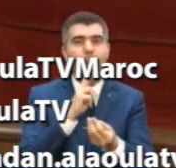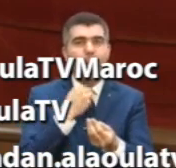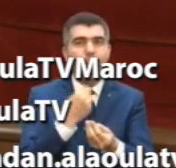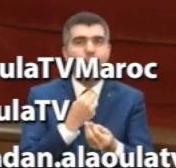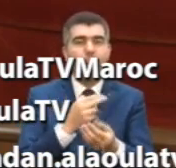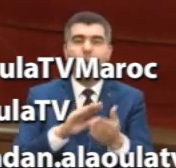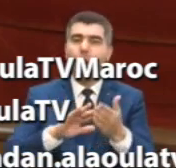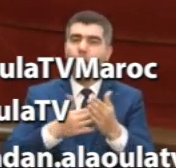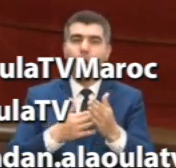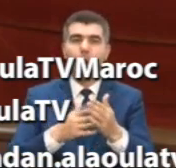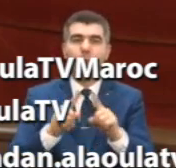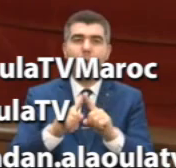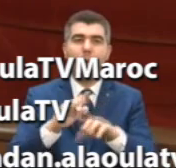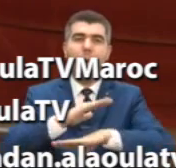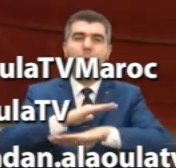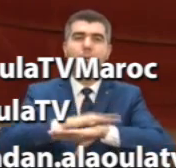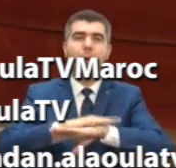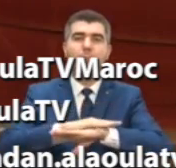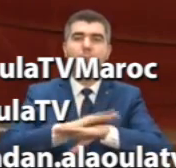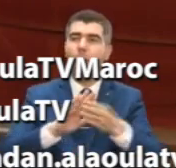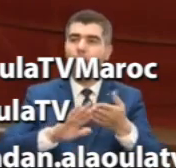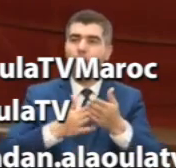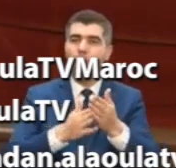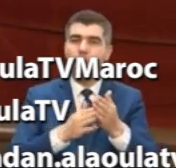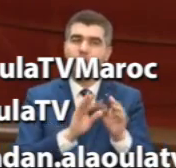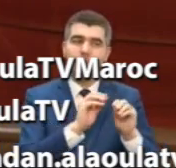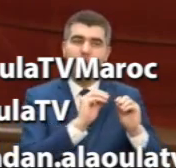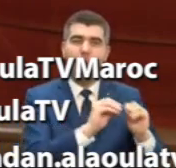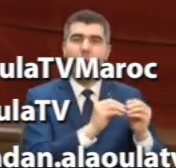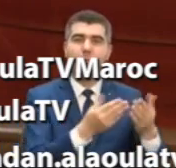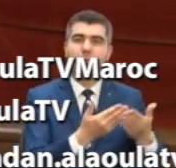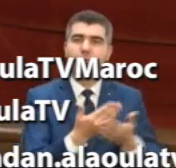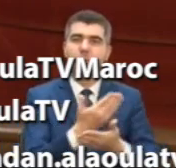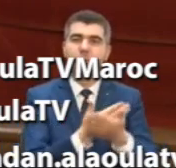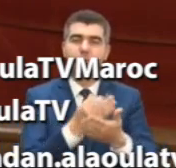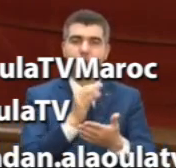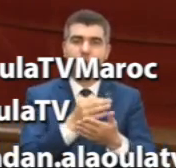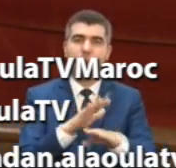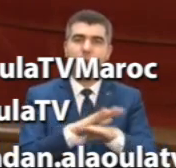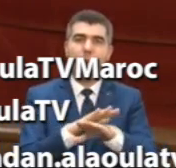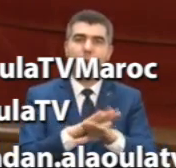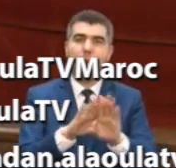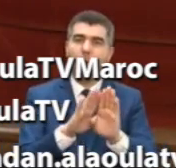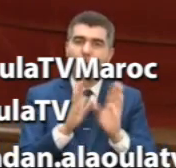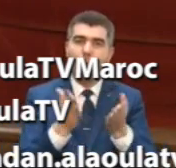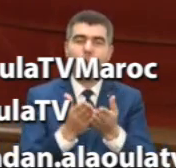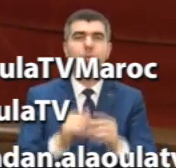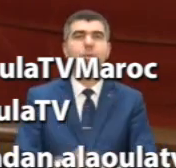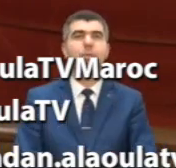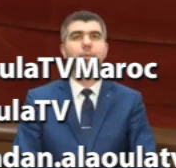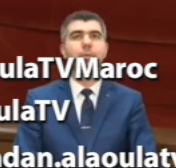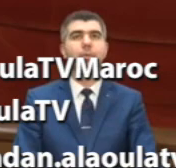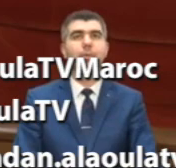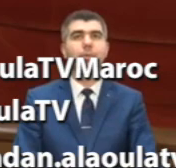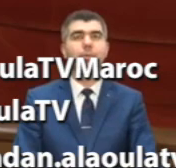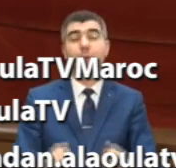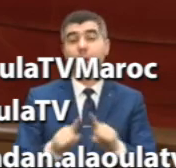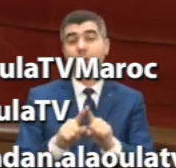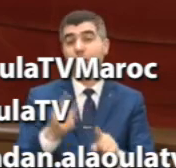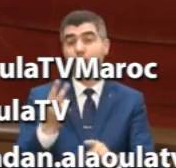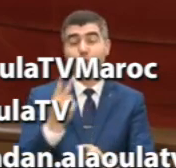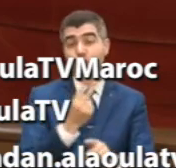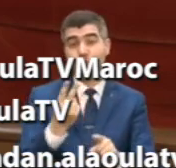تهم تخليق المرفق العام وترشيد السياسة العمومية بصفة عامة. خصنا نعرفوا واحد اللبس، كاين جوج